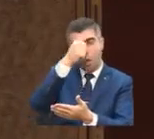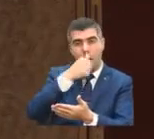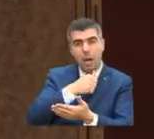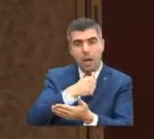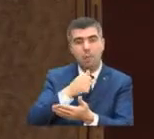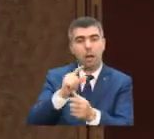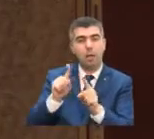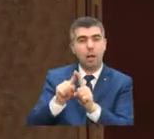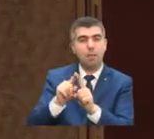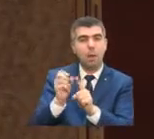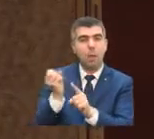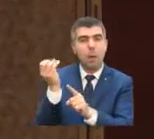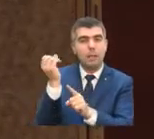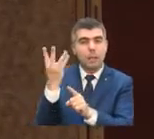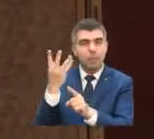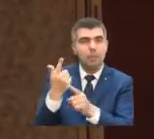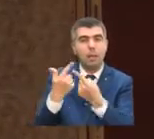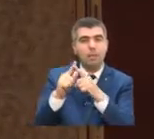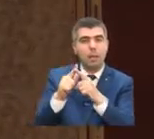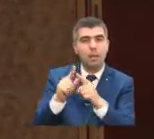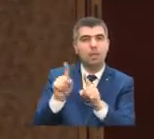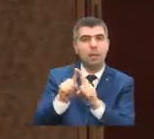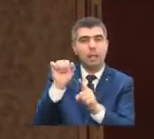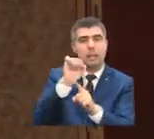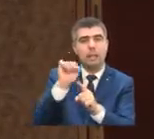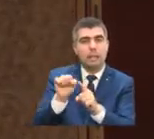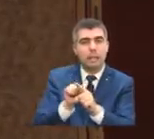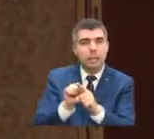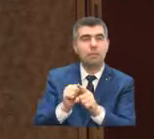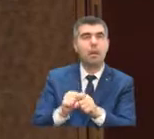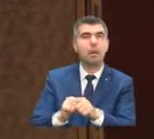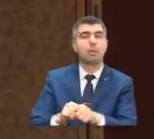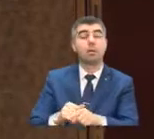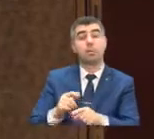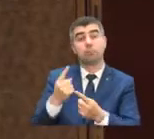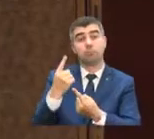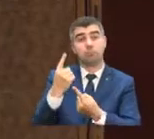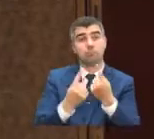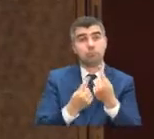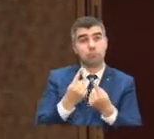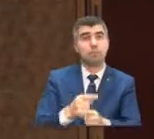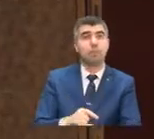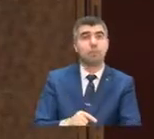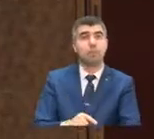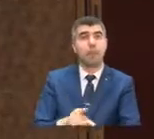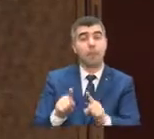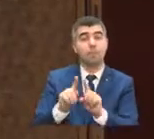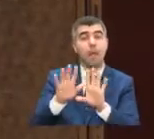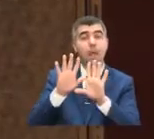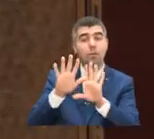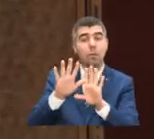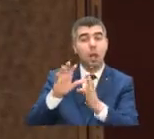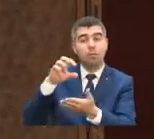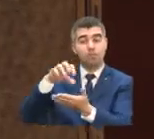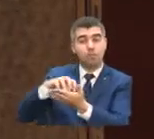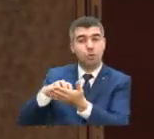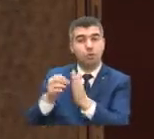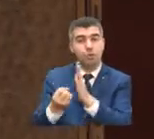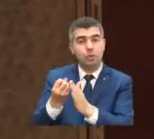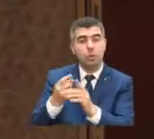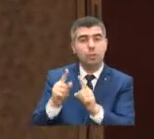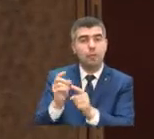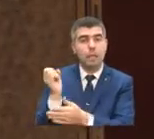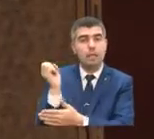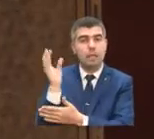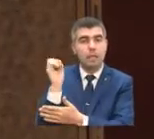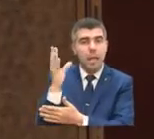الجعد ازيلال بن عياد سيدي سليمان سيدي يحيى، ما يتعلق ايضا بعشرات المراكز اللي دارت في سيدي قاسم